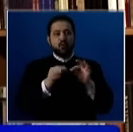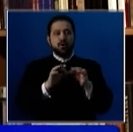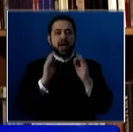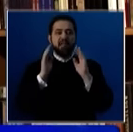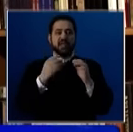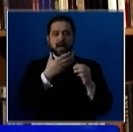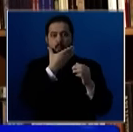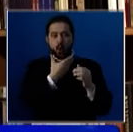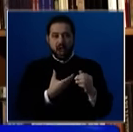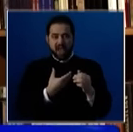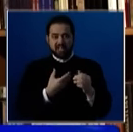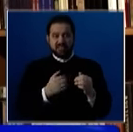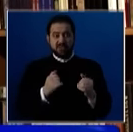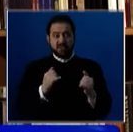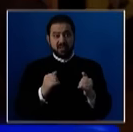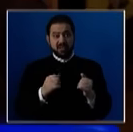simplu